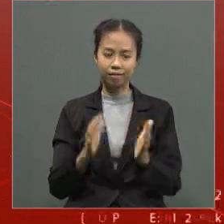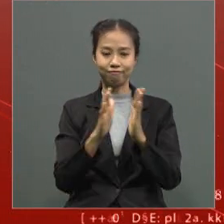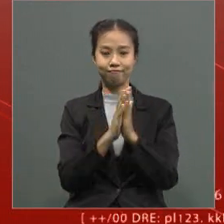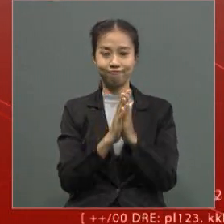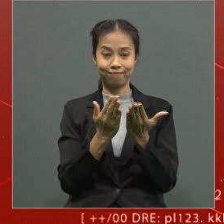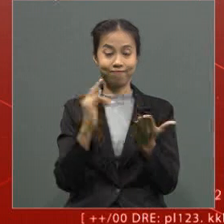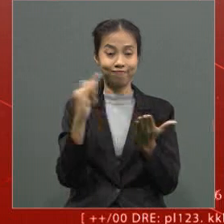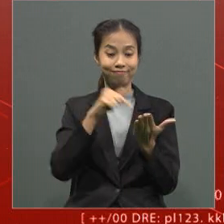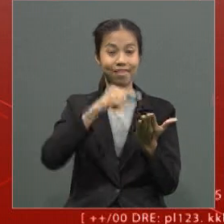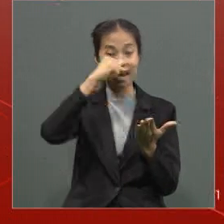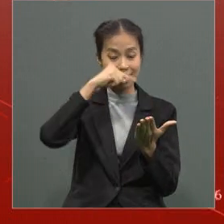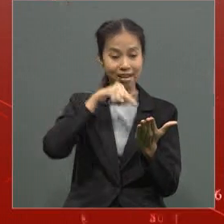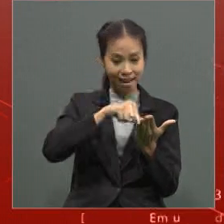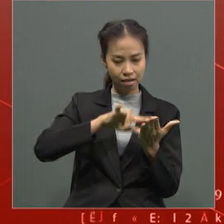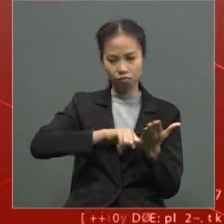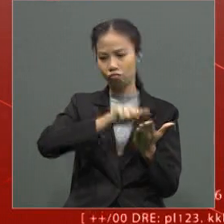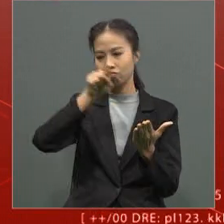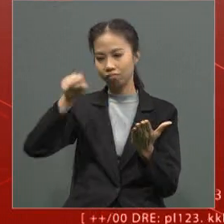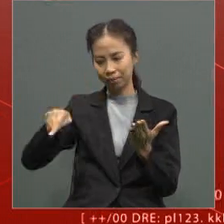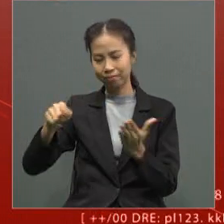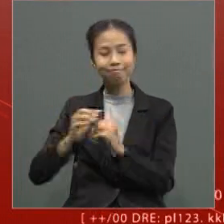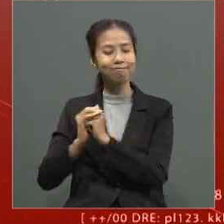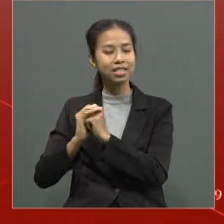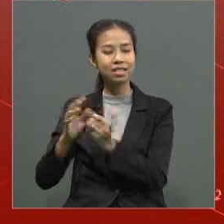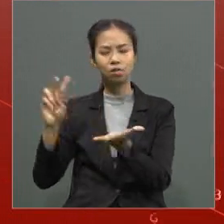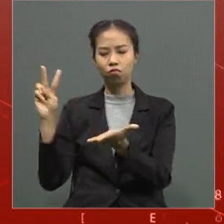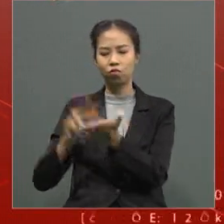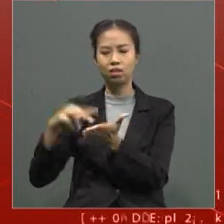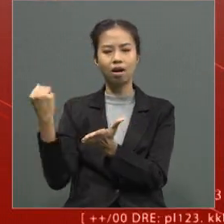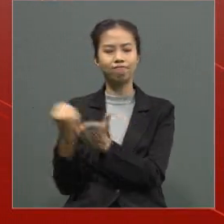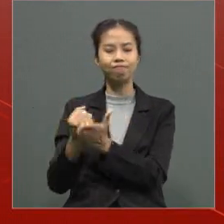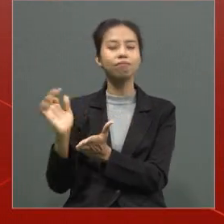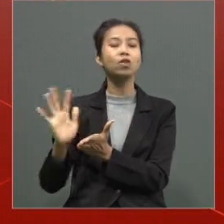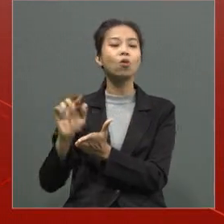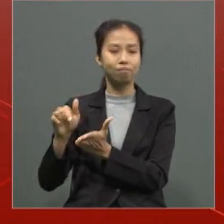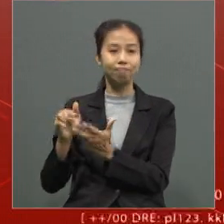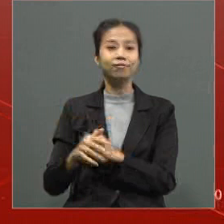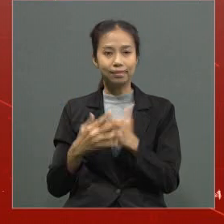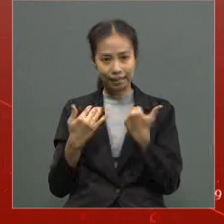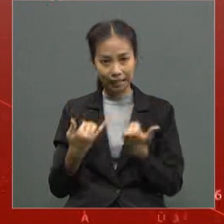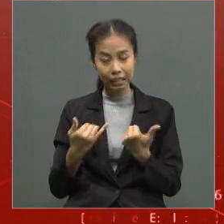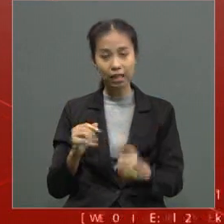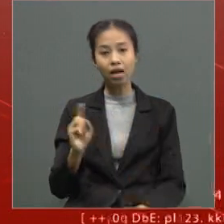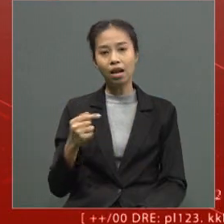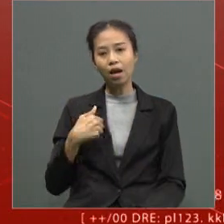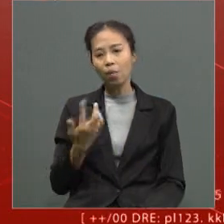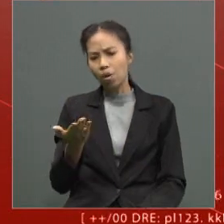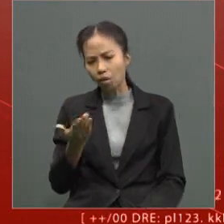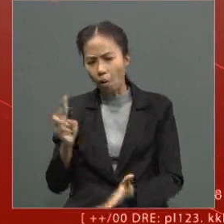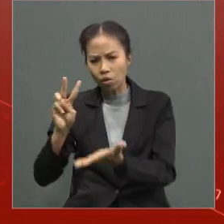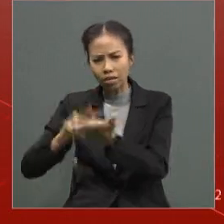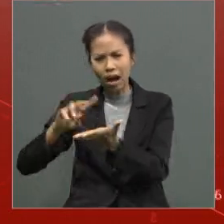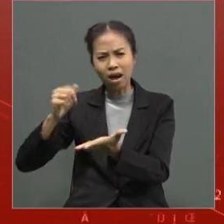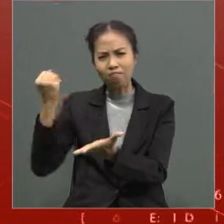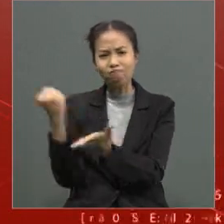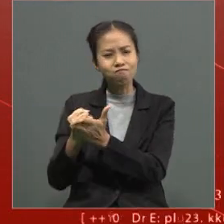ไทยตอนเนี้ยเราเริ่มขยับอันดับมาเรื่อยๆนะว่าหลายๆประเทศที่เราเข้าโดยเราไม่ต้องขอวีซ่าค่ะเพราะ